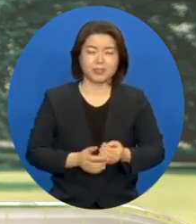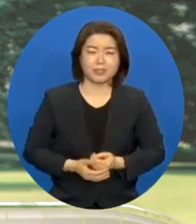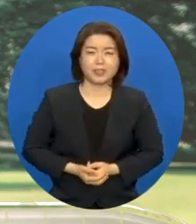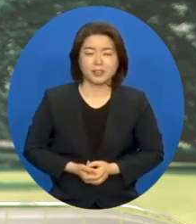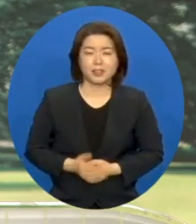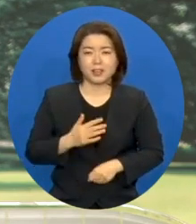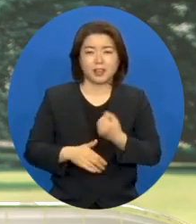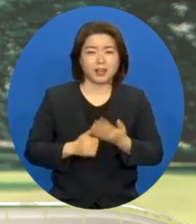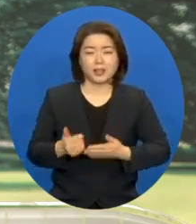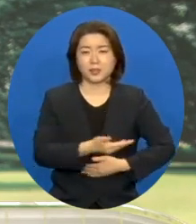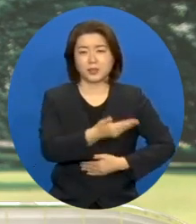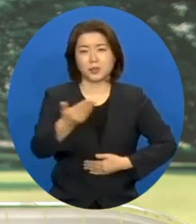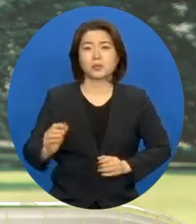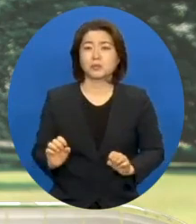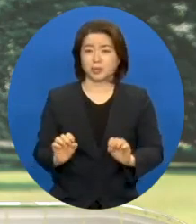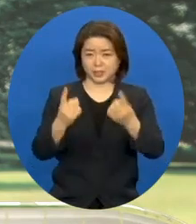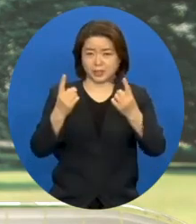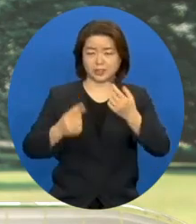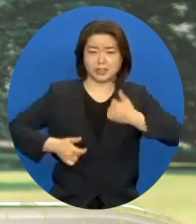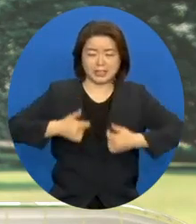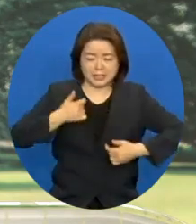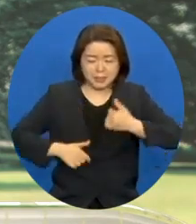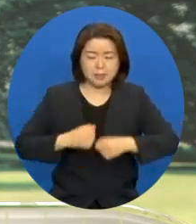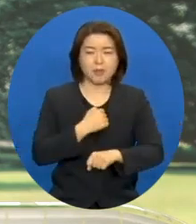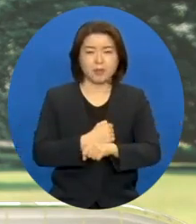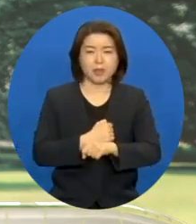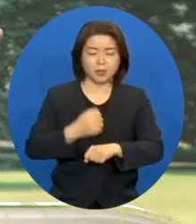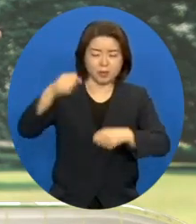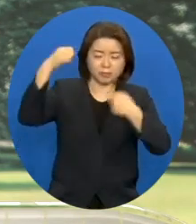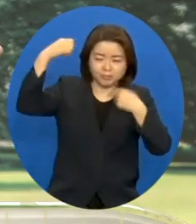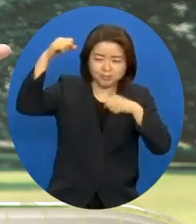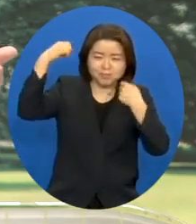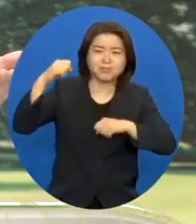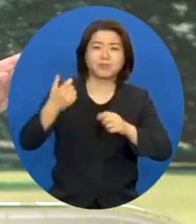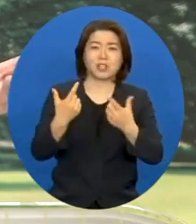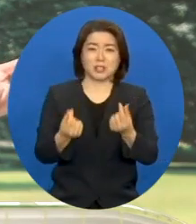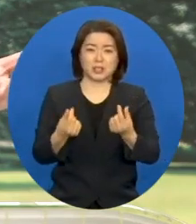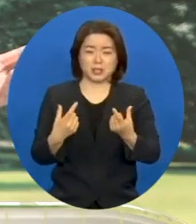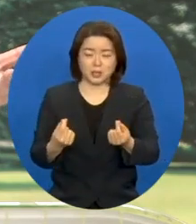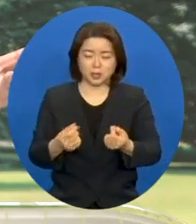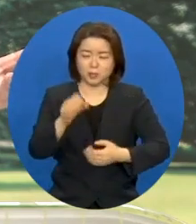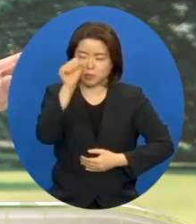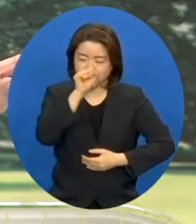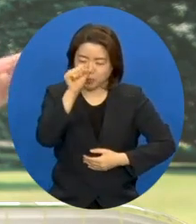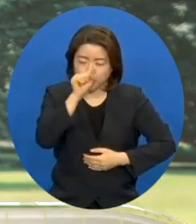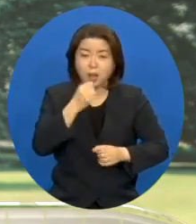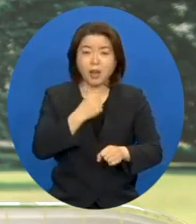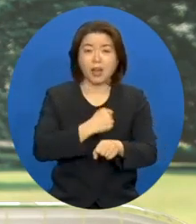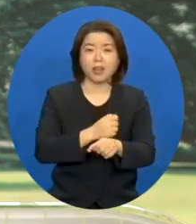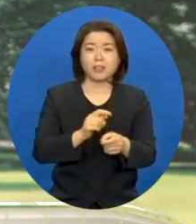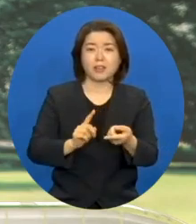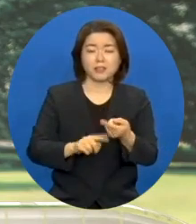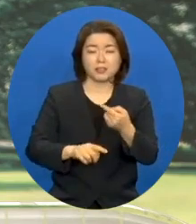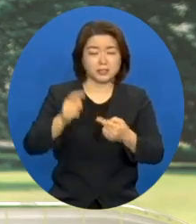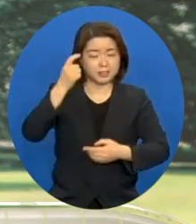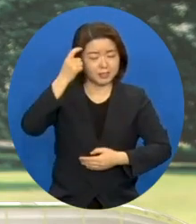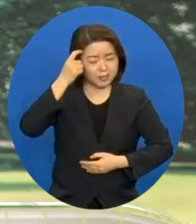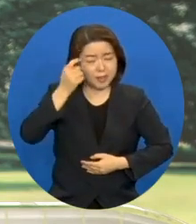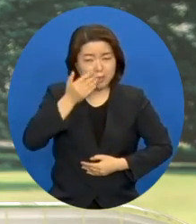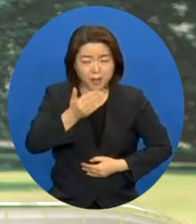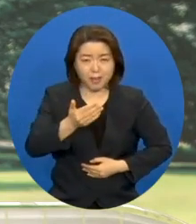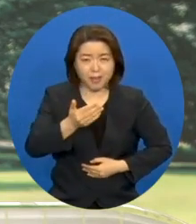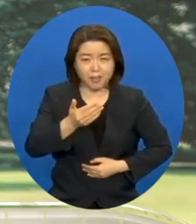하나님께서 여러분들로 인하여 기뻐하고 춤을 추시면서 좋아하신다는 게 상상이 되십니까?